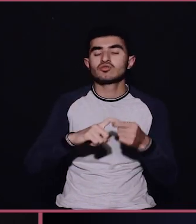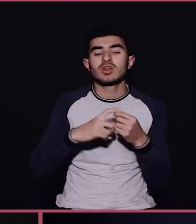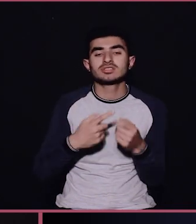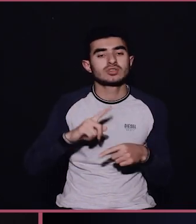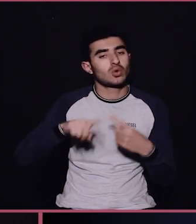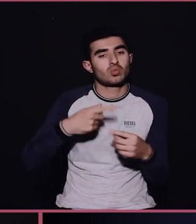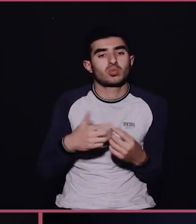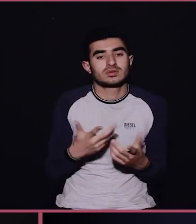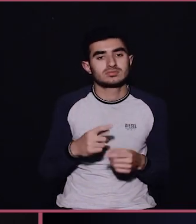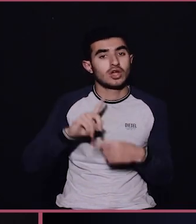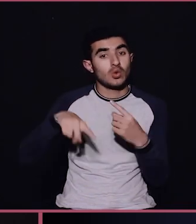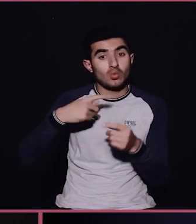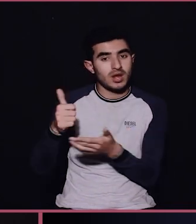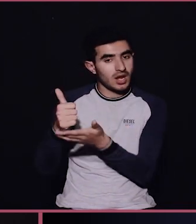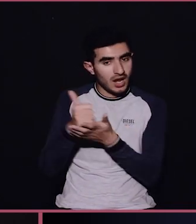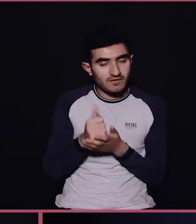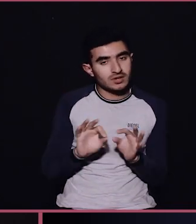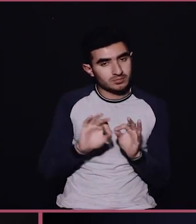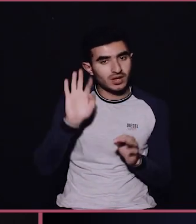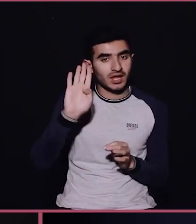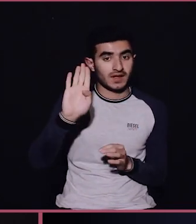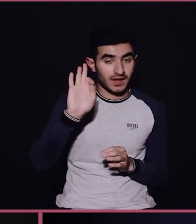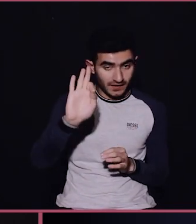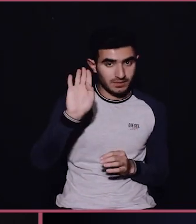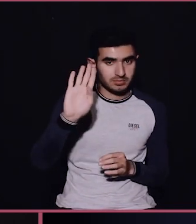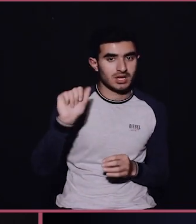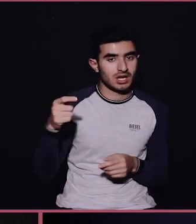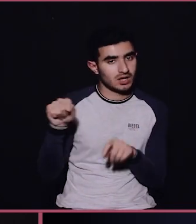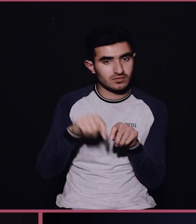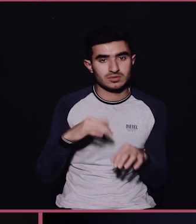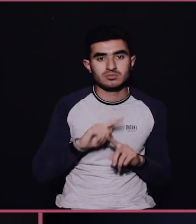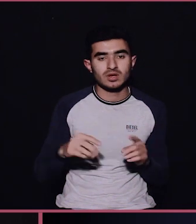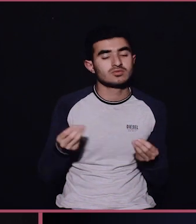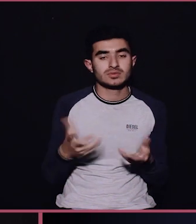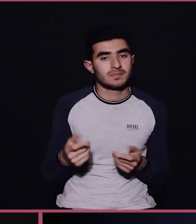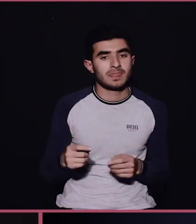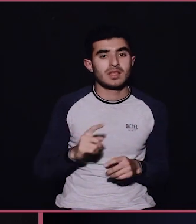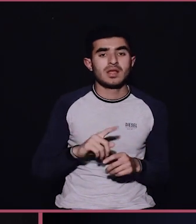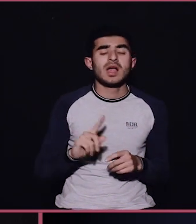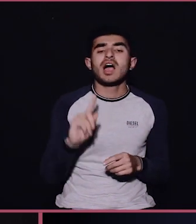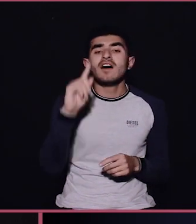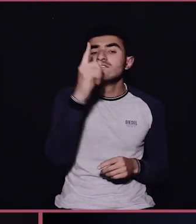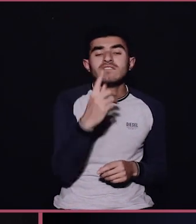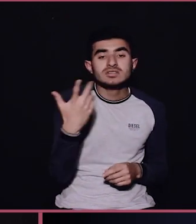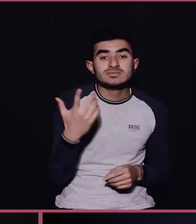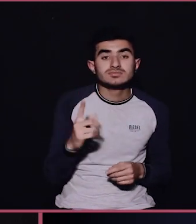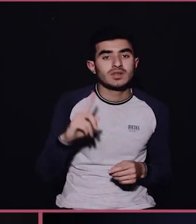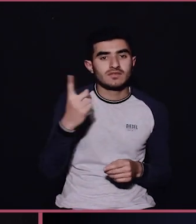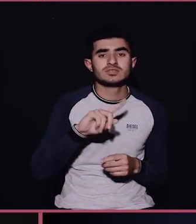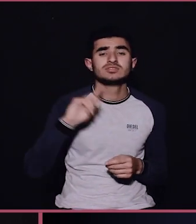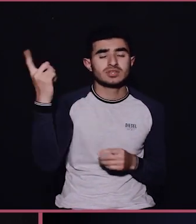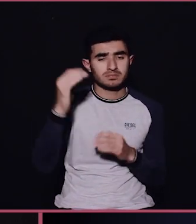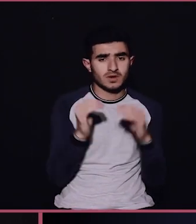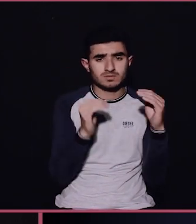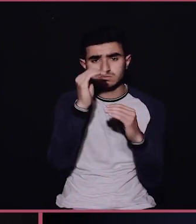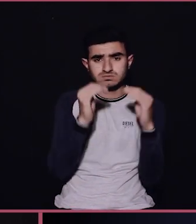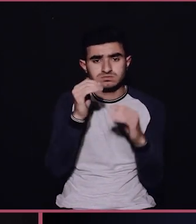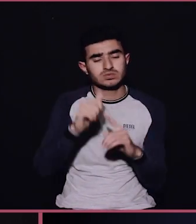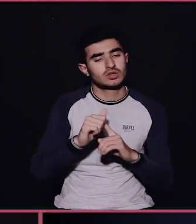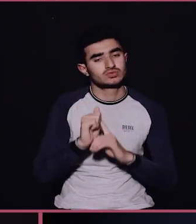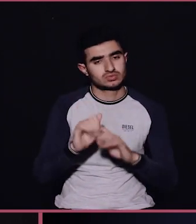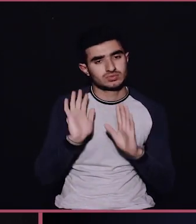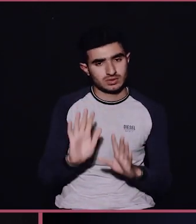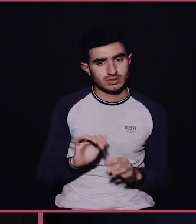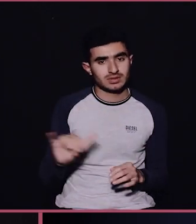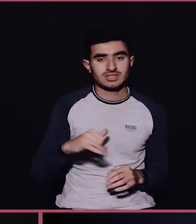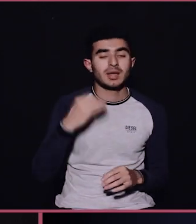क्या फ़ायदा होगा? बिकॉज दिस इज़ नॉट अ क्वेश्चन ऑफ इफ़, दिस इज़ अ क्वेश्चन ऑफ व्हेन FBA कम्स टू पाकिस्तान. इसमें हमारा क्या फ़ायदा? सबसे पहले किसी